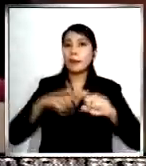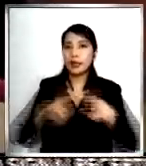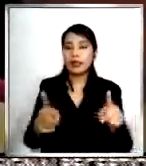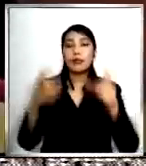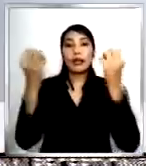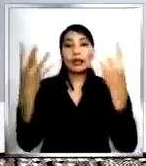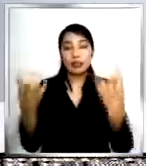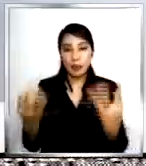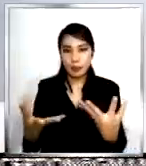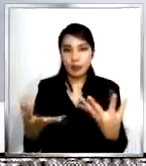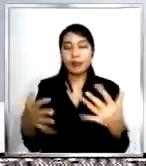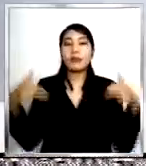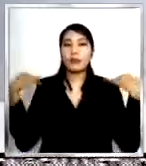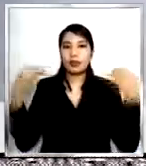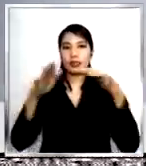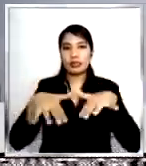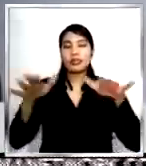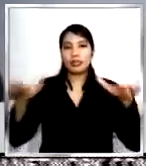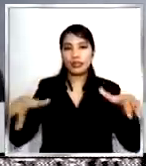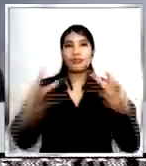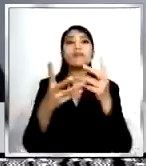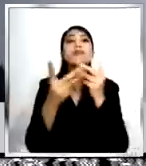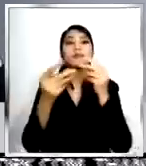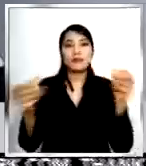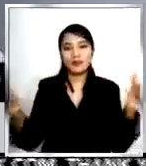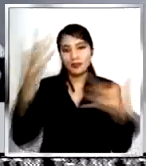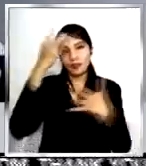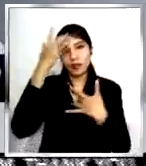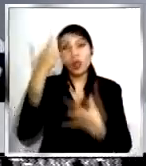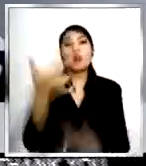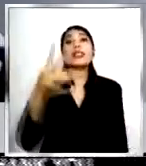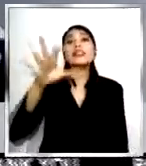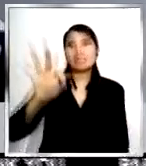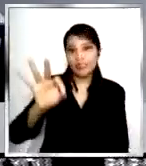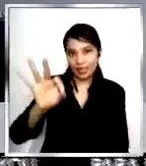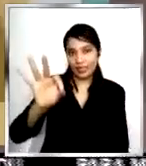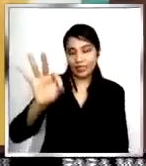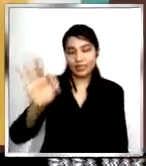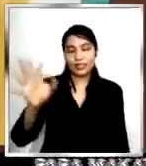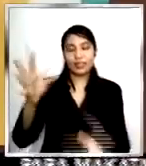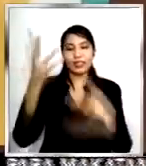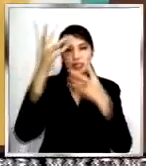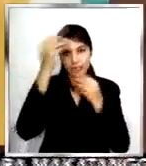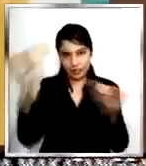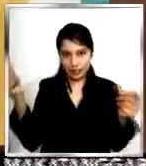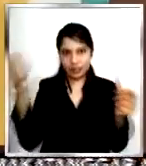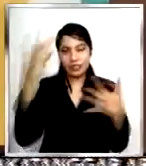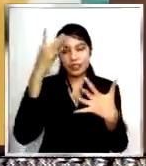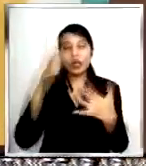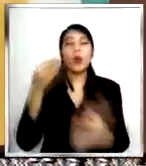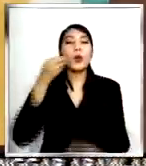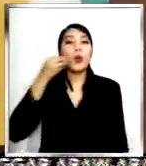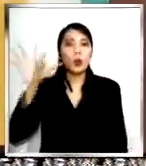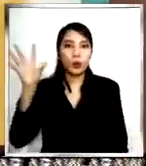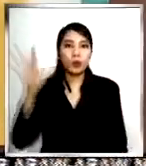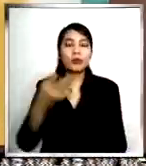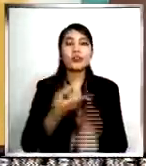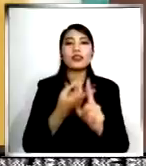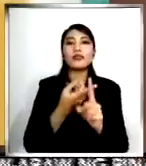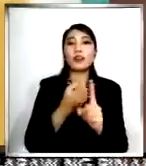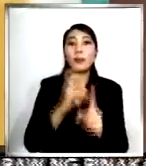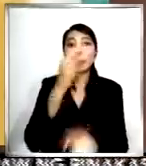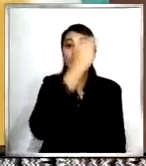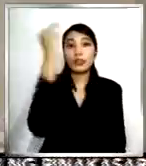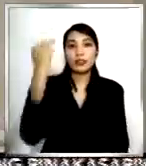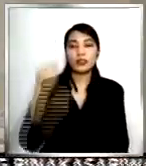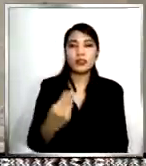gumagaling. 29 na ang naka-recover at nakauwi mula noong Marso. Yung mga magte-thank you lang sa na